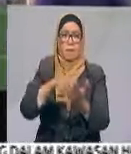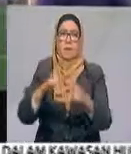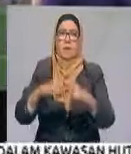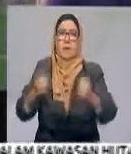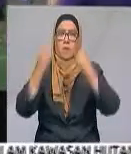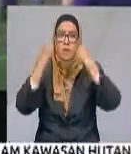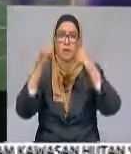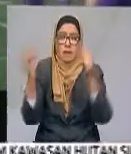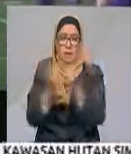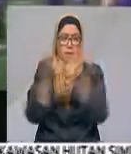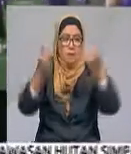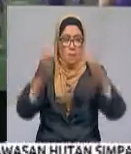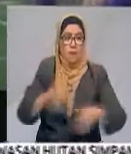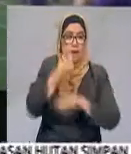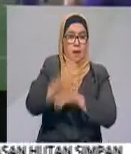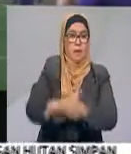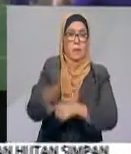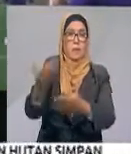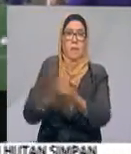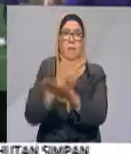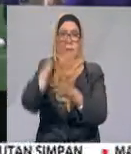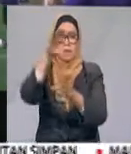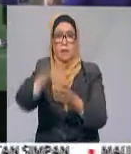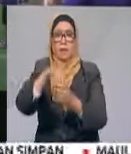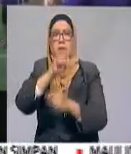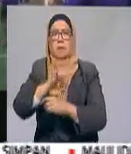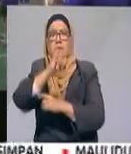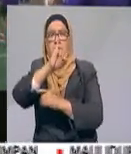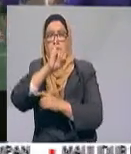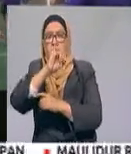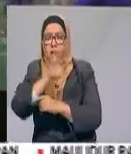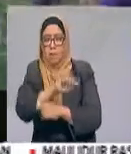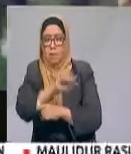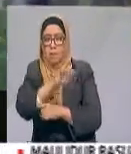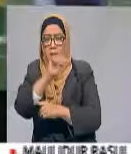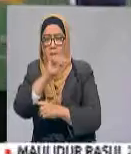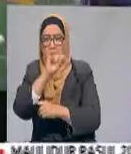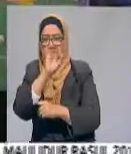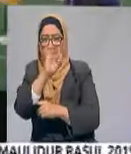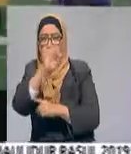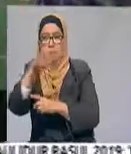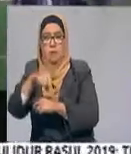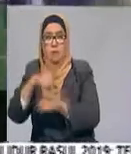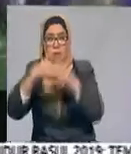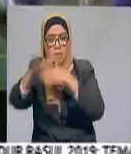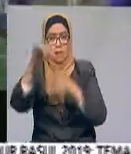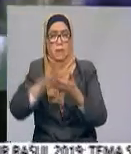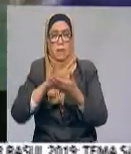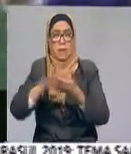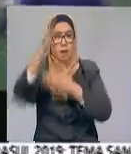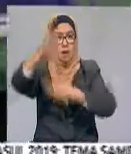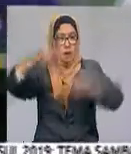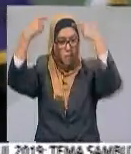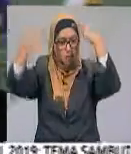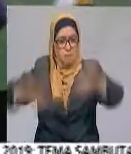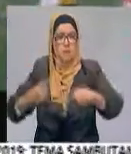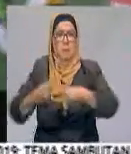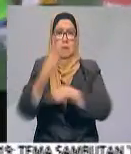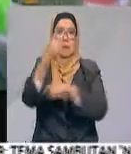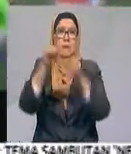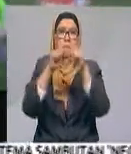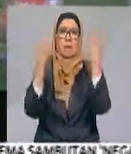baru termasuk Badrul Bakhtiar dan Afiq Fazail. Selepas bertemu Tajikistan, Harimau Malaya akan menempuhi dua lagi aksi